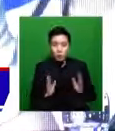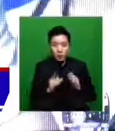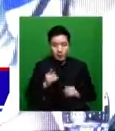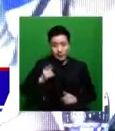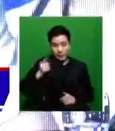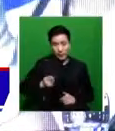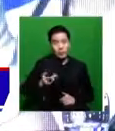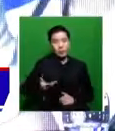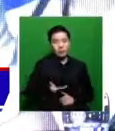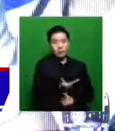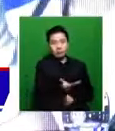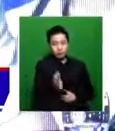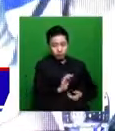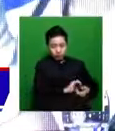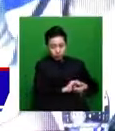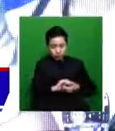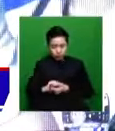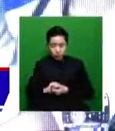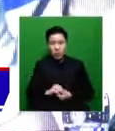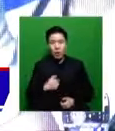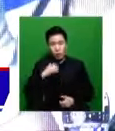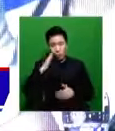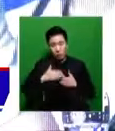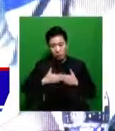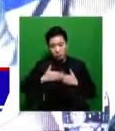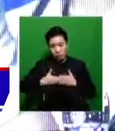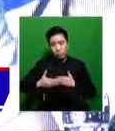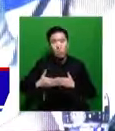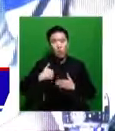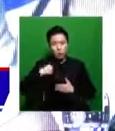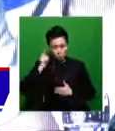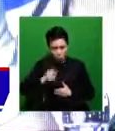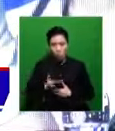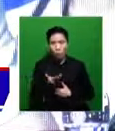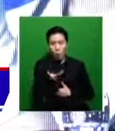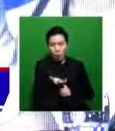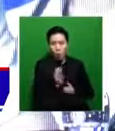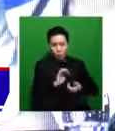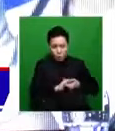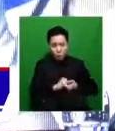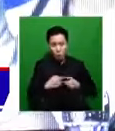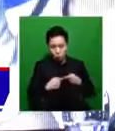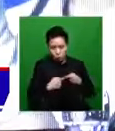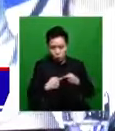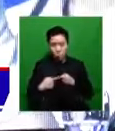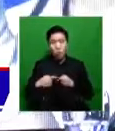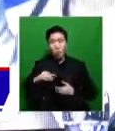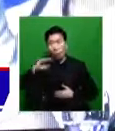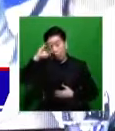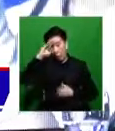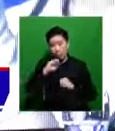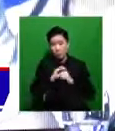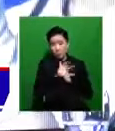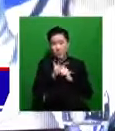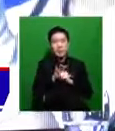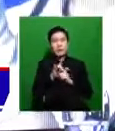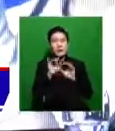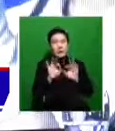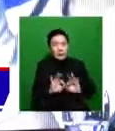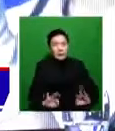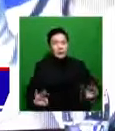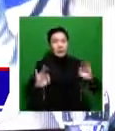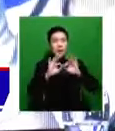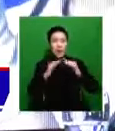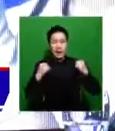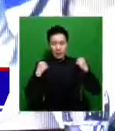ที่ทุกท่านได้ให้ความร่วมมือแล้วเรายังต้องขอความร่วมมือของพี่น้องประชาชนต่อไปนะครับโรคนี้ครับพลังของประ